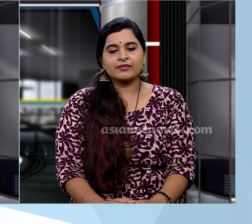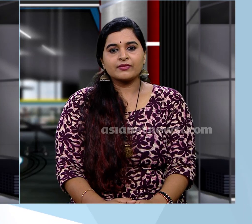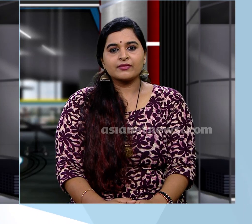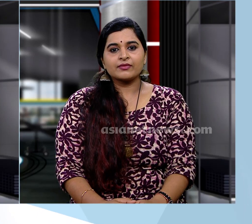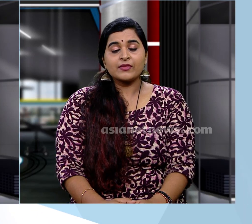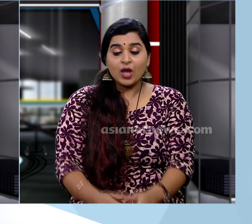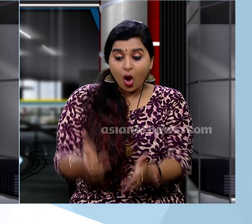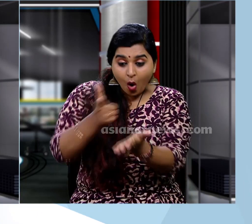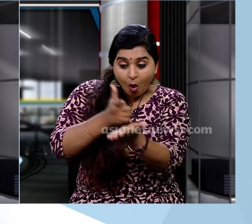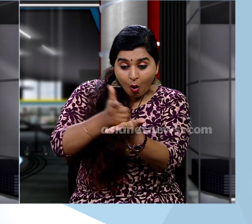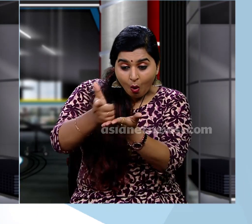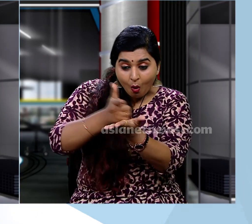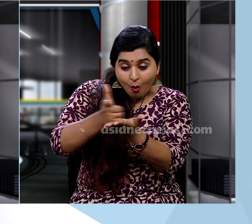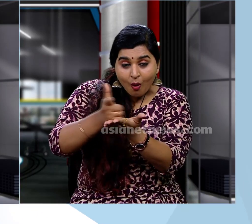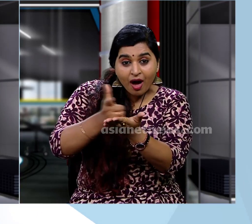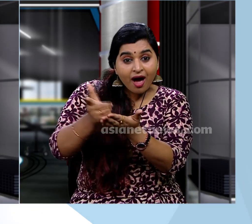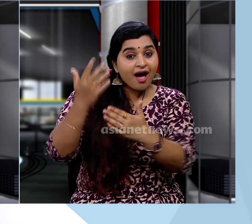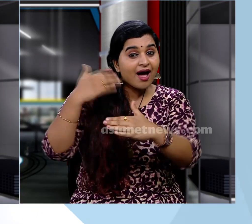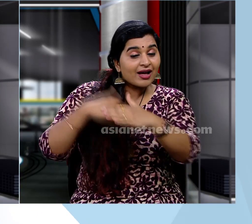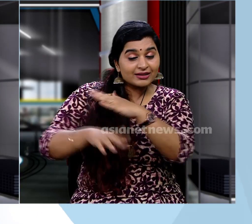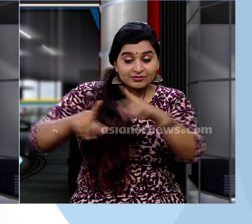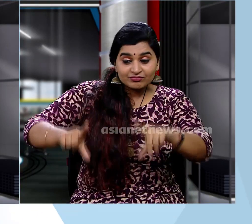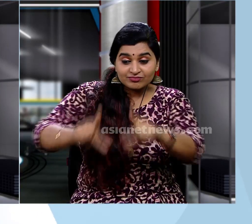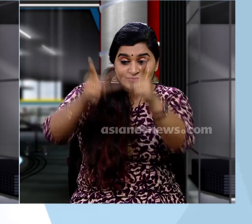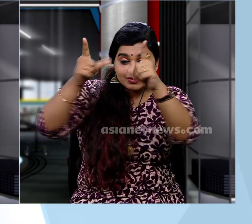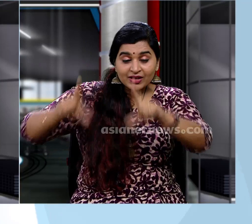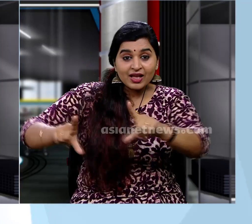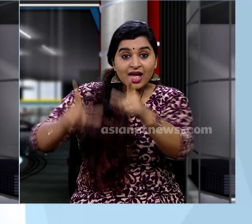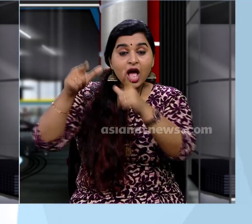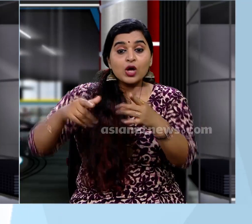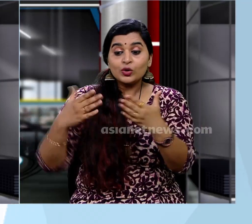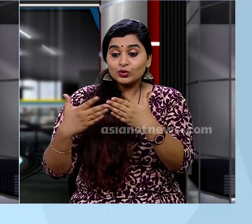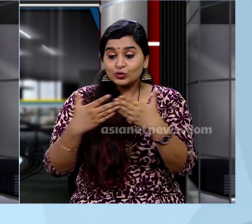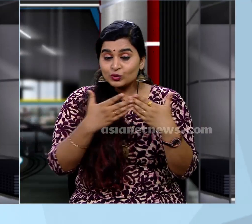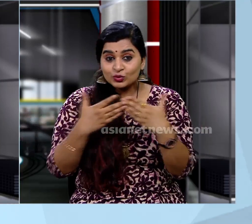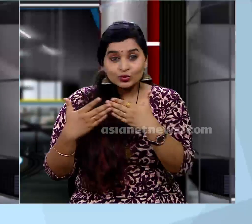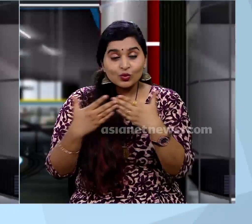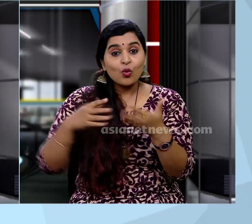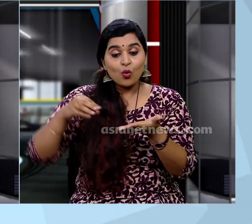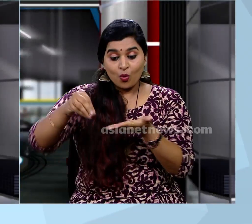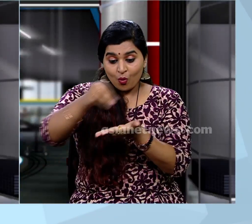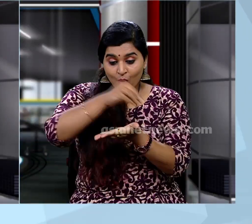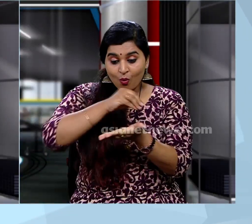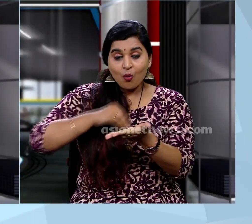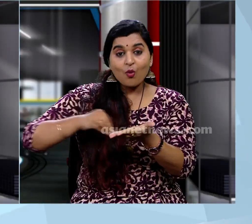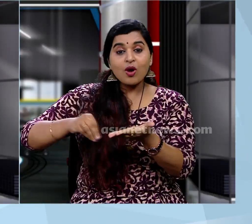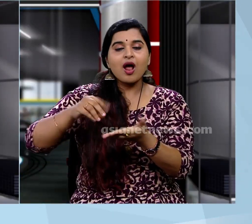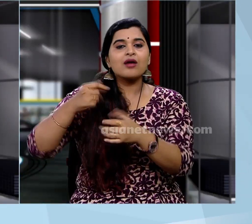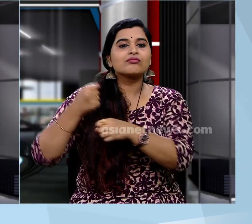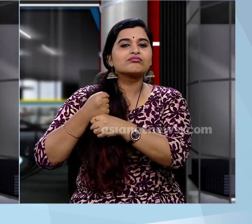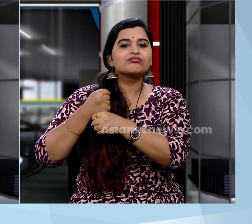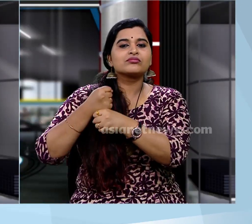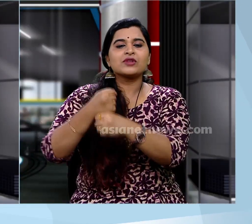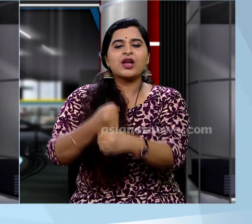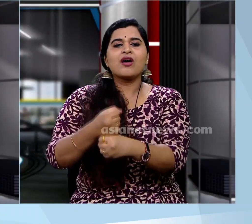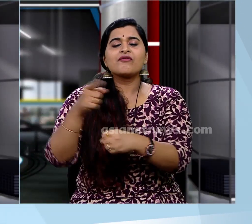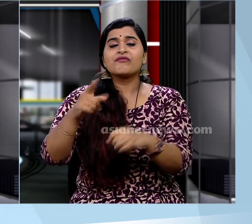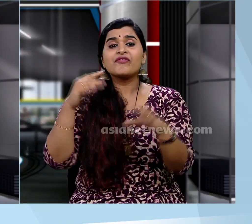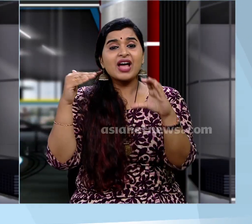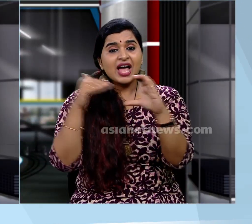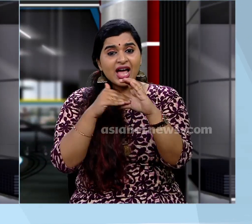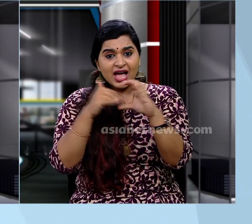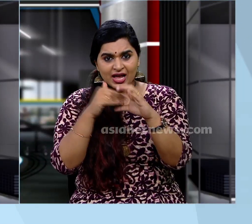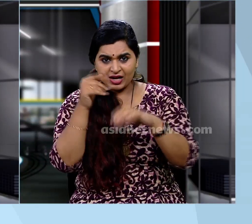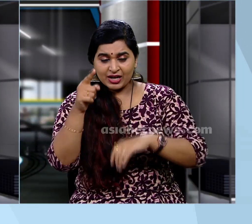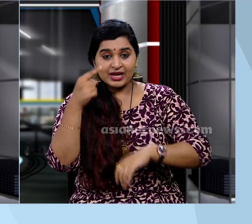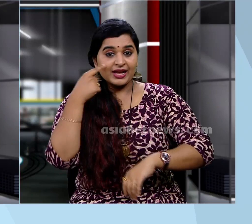കാടിനുള്ളിലെ സർക്കാർ സ്കൂളിന് ഓണസമ്മാനവുമായി എൽ ജിയും ഏഷ്യാനെറ്റ് ന്യൂസും. ആദിവാസി വിദ്യാർത്ഥികൾക്ക് ഏകാശ്രയമായ വന്യജീവി ആക്രമണത്തിൽ പൊറുതിമുട്ടിയ എറണാകുളം